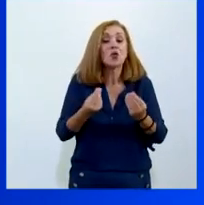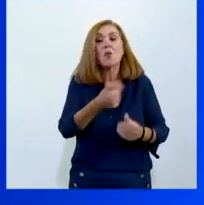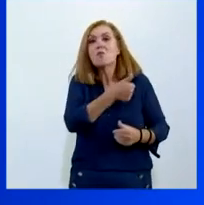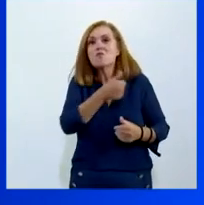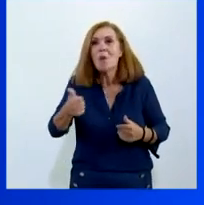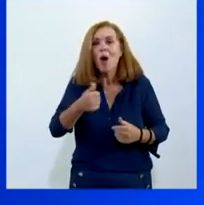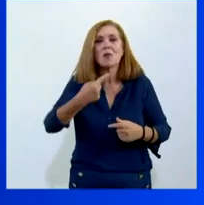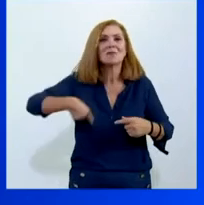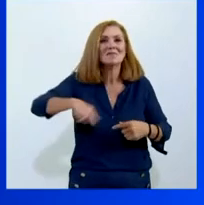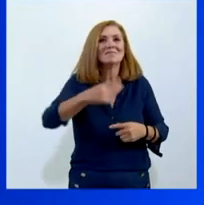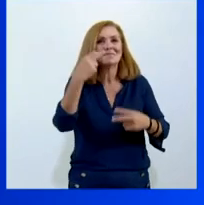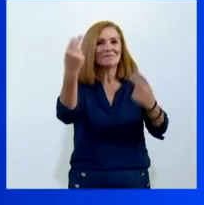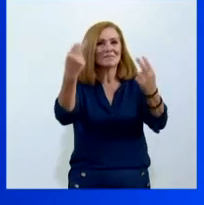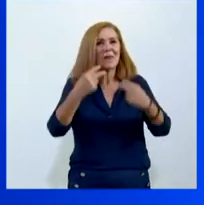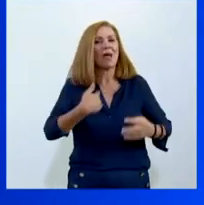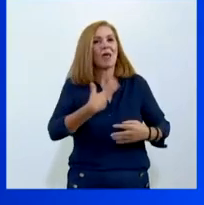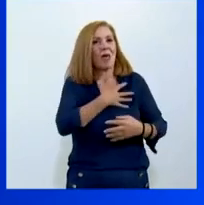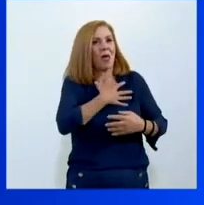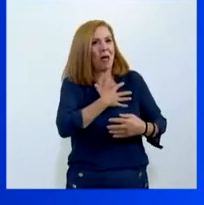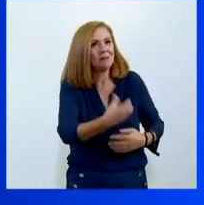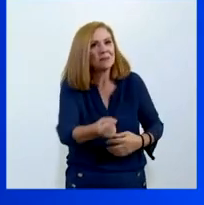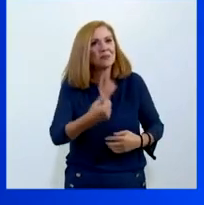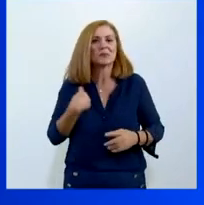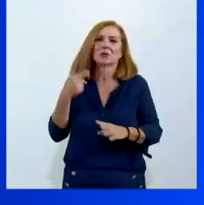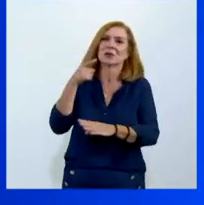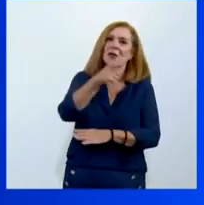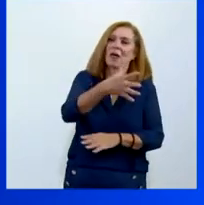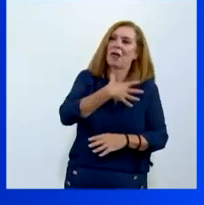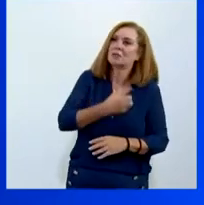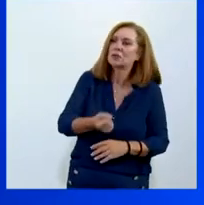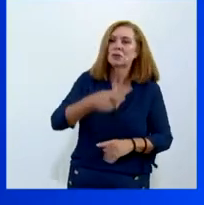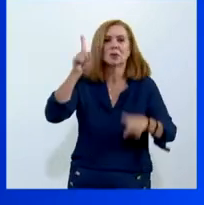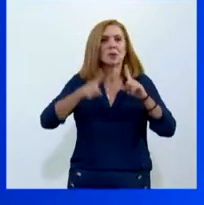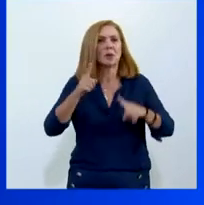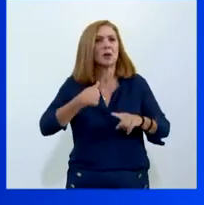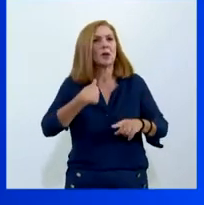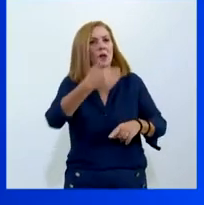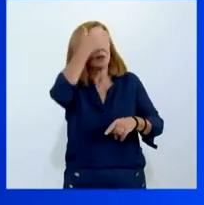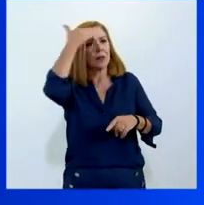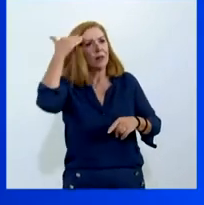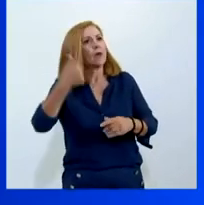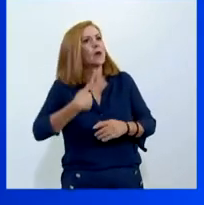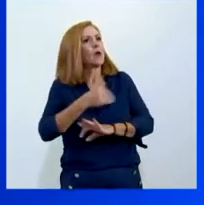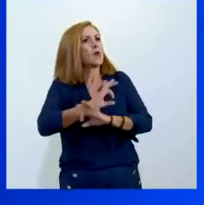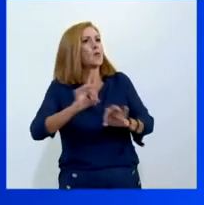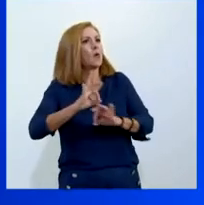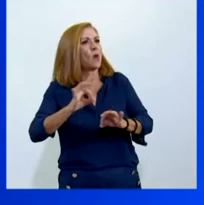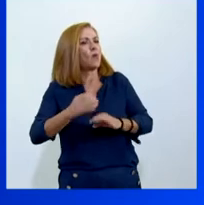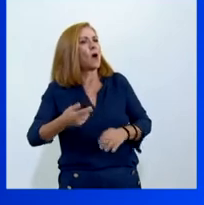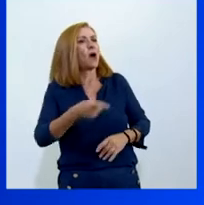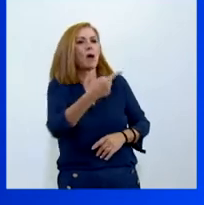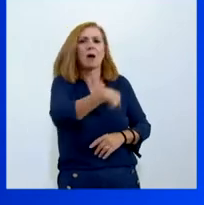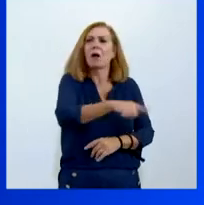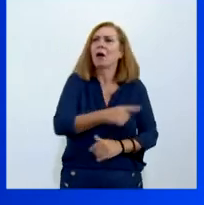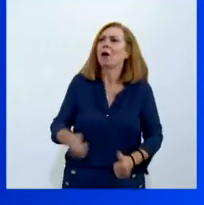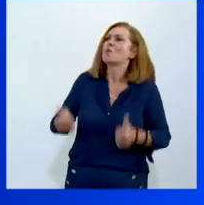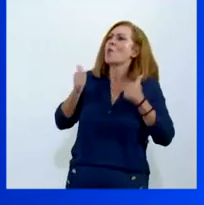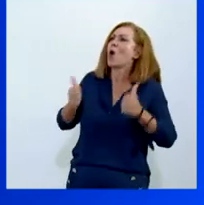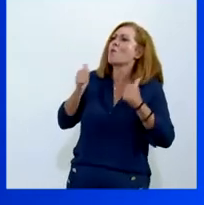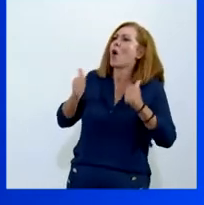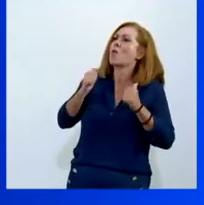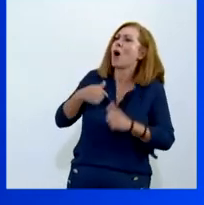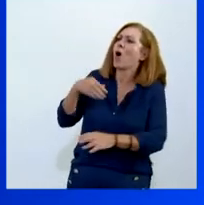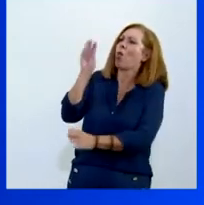σχέσεις εμπιστοσύνης και δεν αισθάνονται κάποιοι ότι είναι νομοταγείς και κάποιοι άλλοι χαίρονται και πίνουν στην υγεία